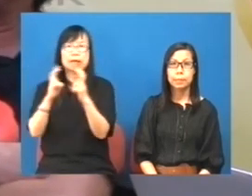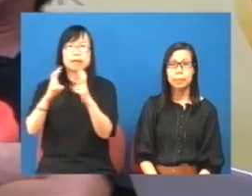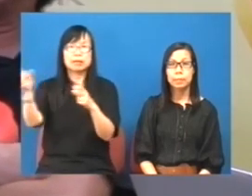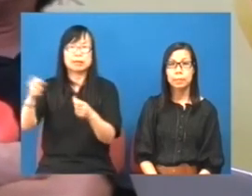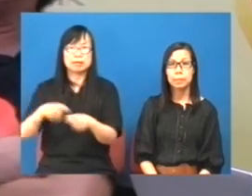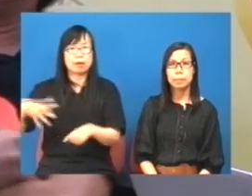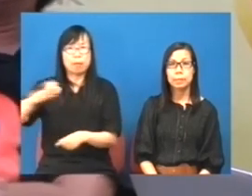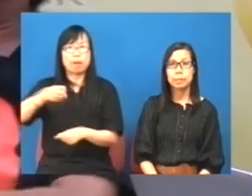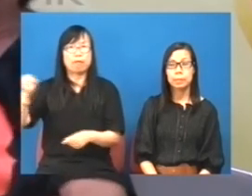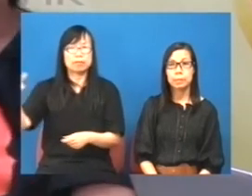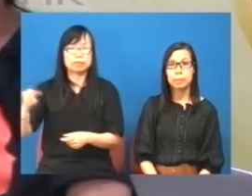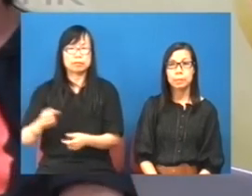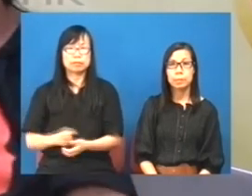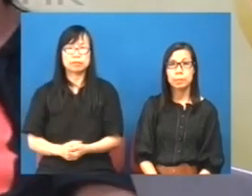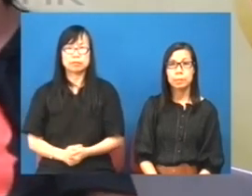到就是